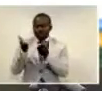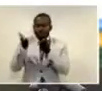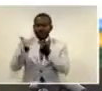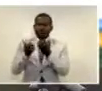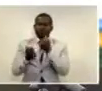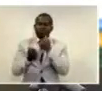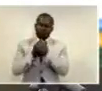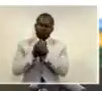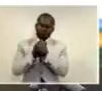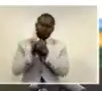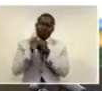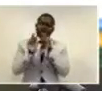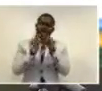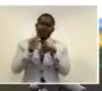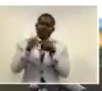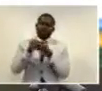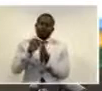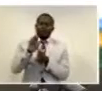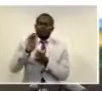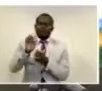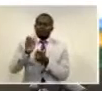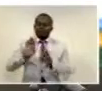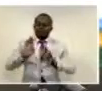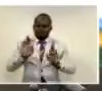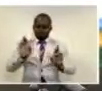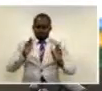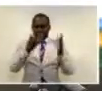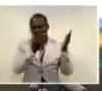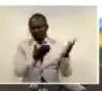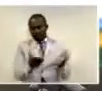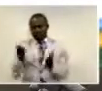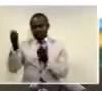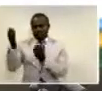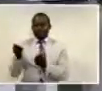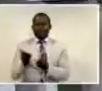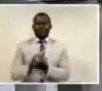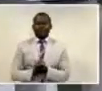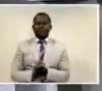kandi inganji za Rubavu ziteguye kubakira